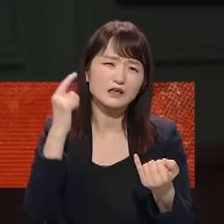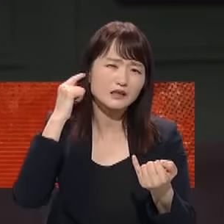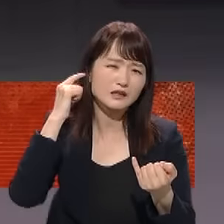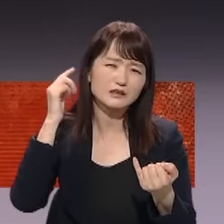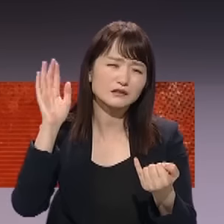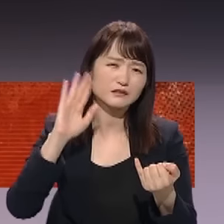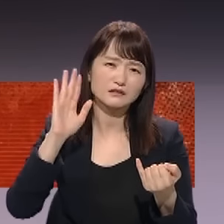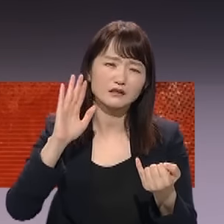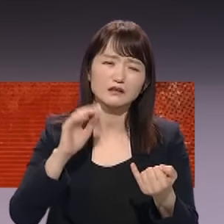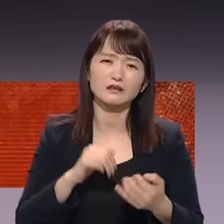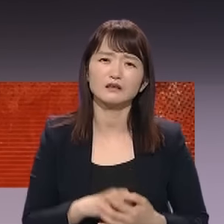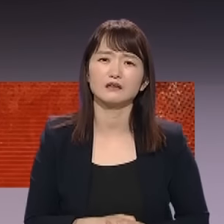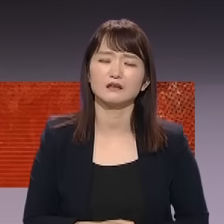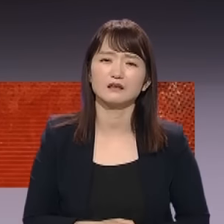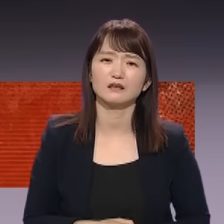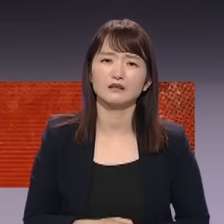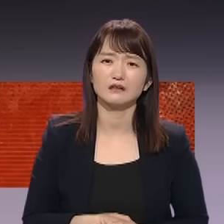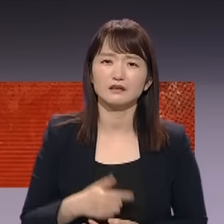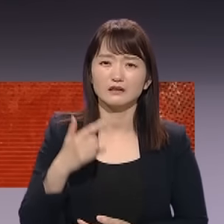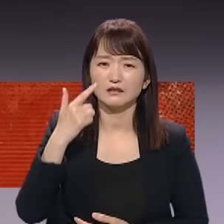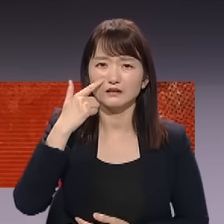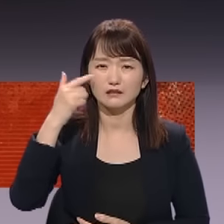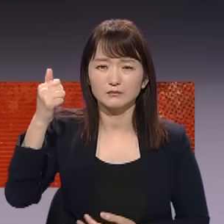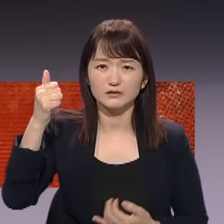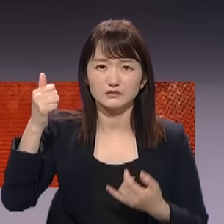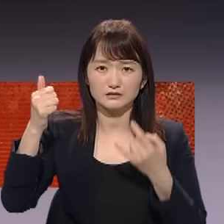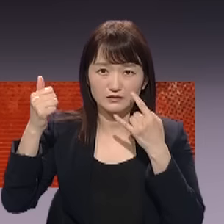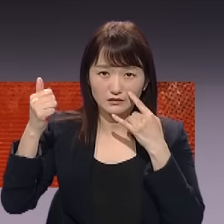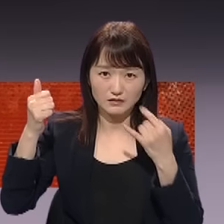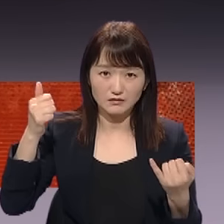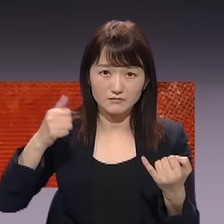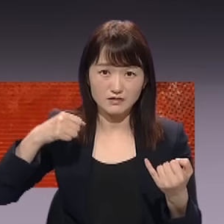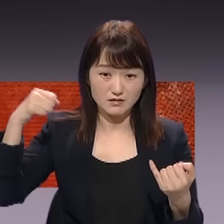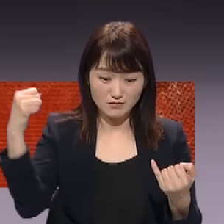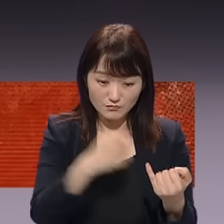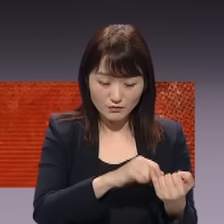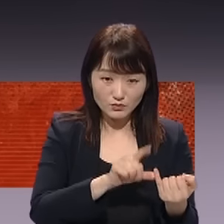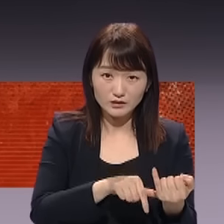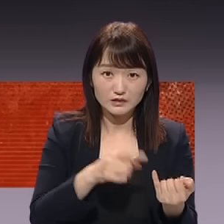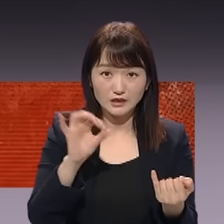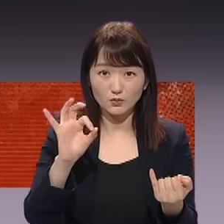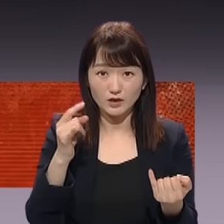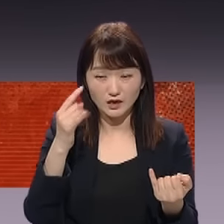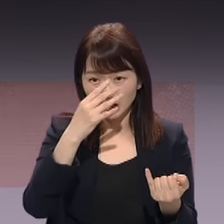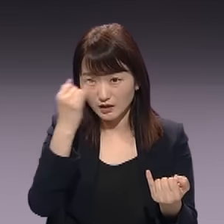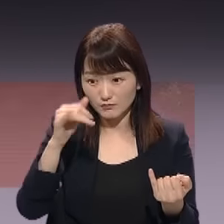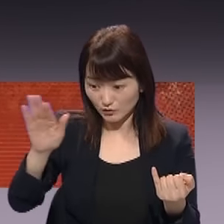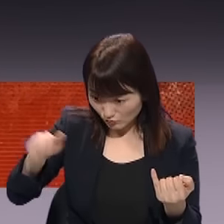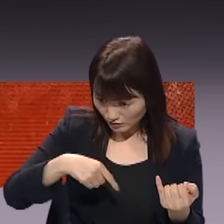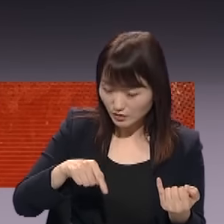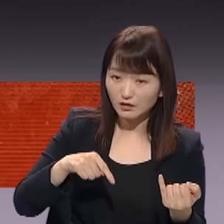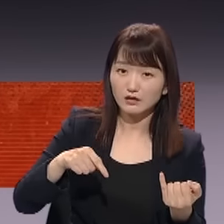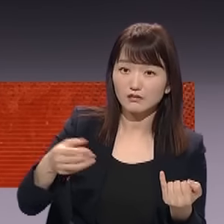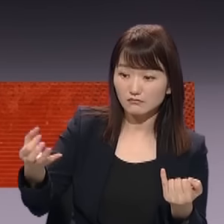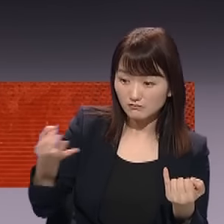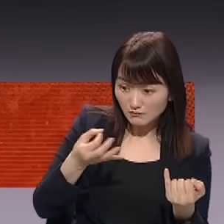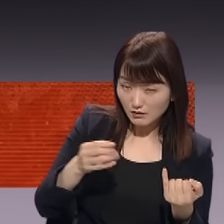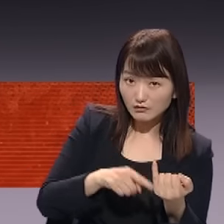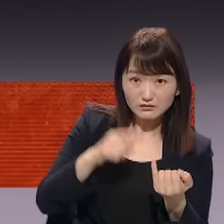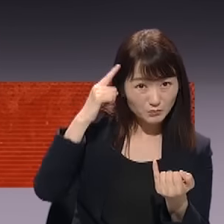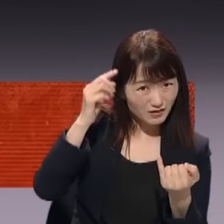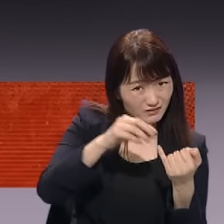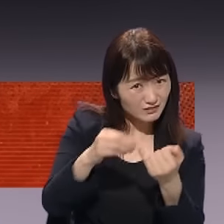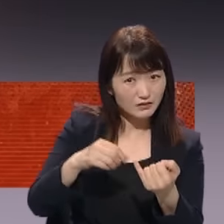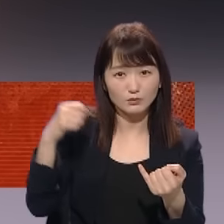됐습니다. 충격적인 건 친부가 어머니를 폭행할 때면 꼭 제보자의 외할머니를 불러서 보는 앞에서 머리채를 잡고